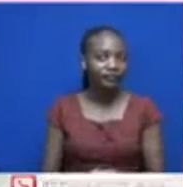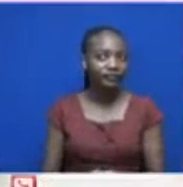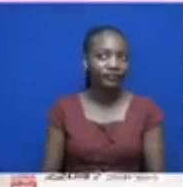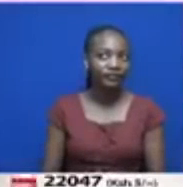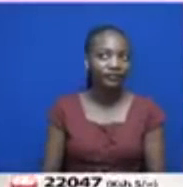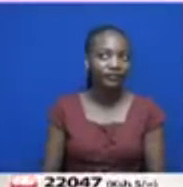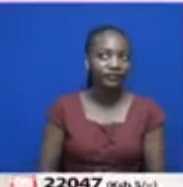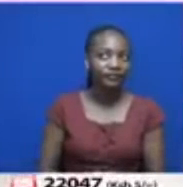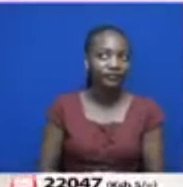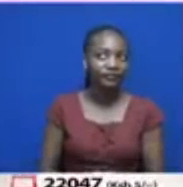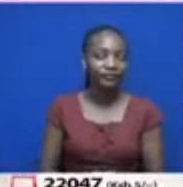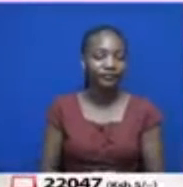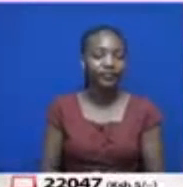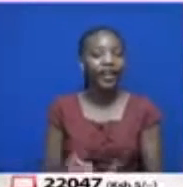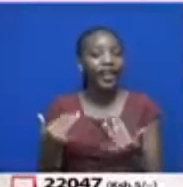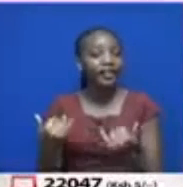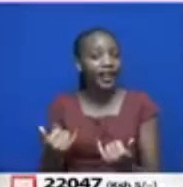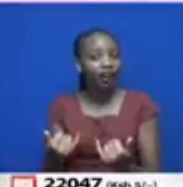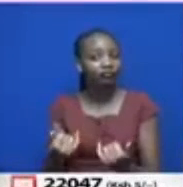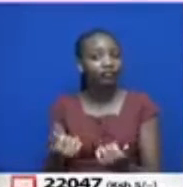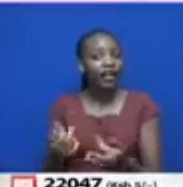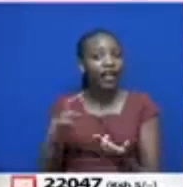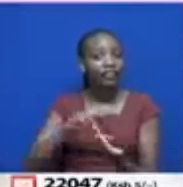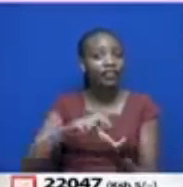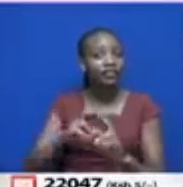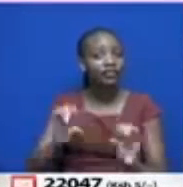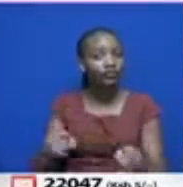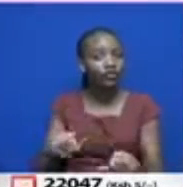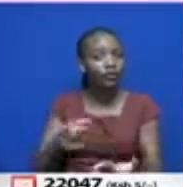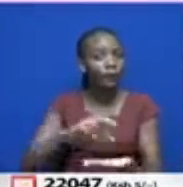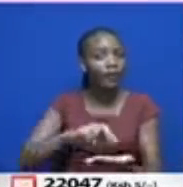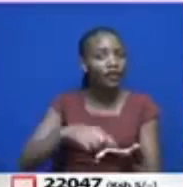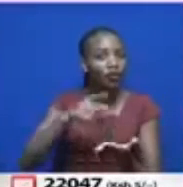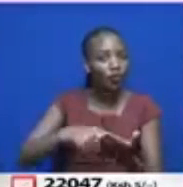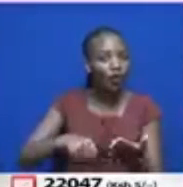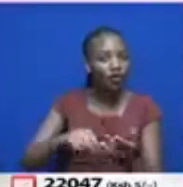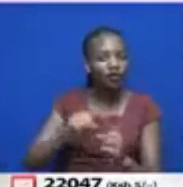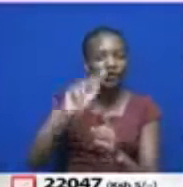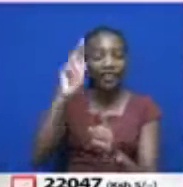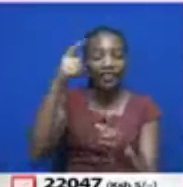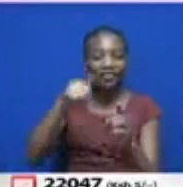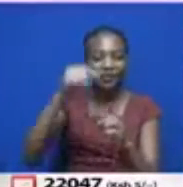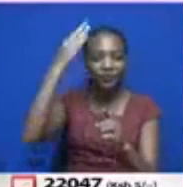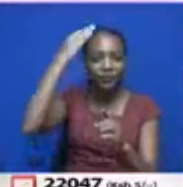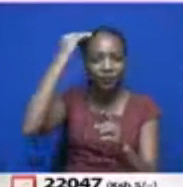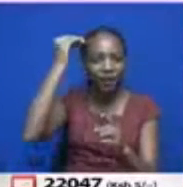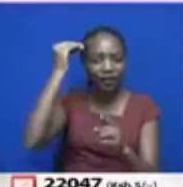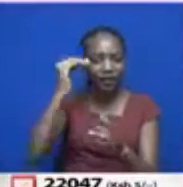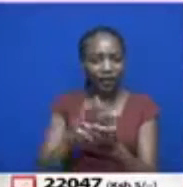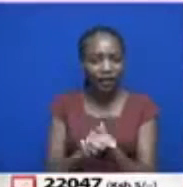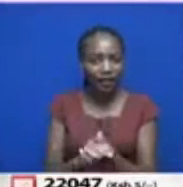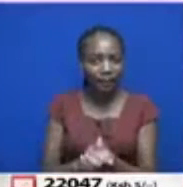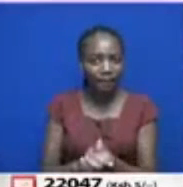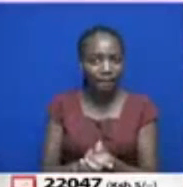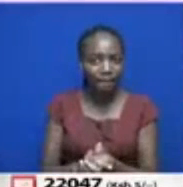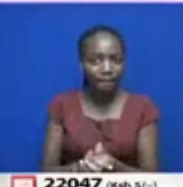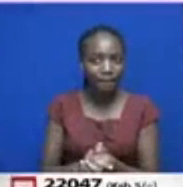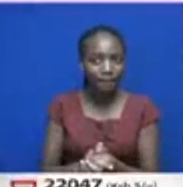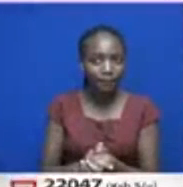ndimi. Sasa uhusiano huu mpya unamaanisha nini kwa nchi ya Kenya na Somalia? Okay, the